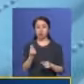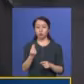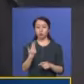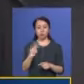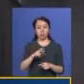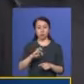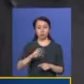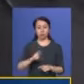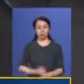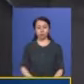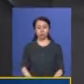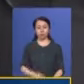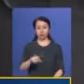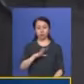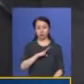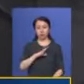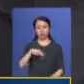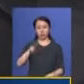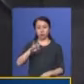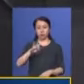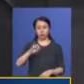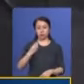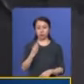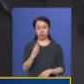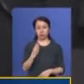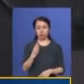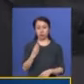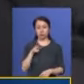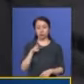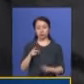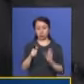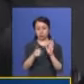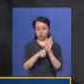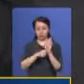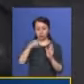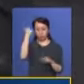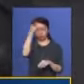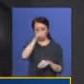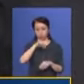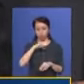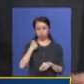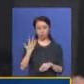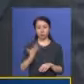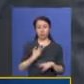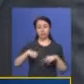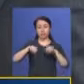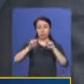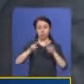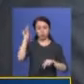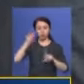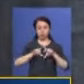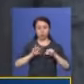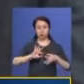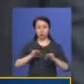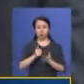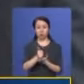миллионов тенге. Было отделение ДЮШа «Дельфин» в 2006 году. Мы получили статус специализированной школы Олимпийского резерва.